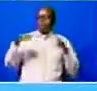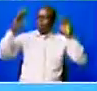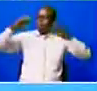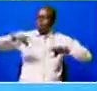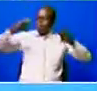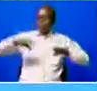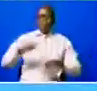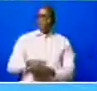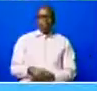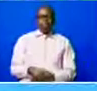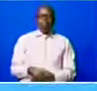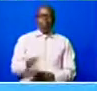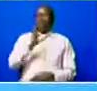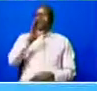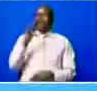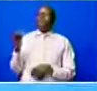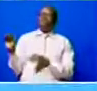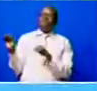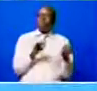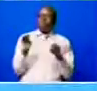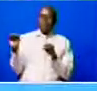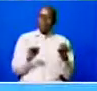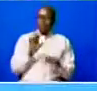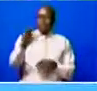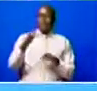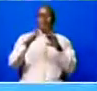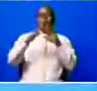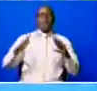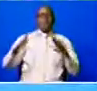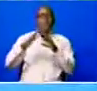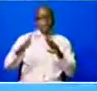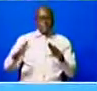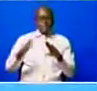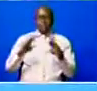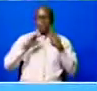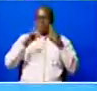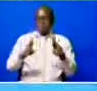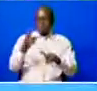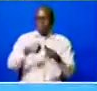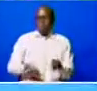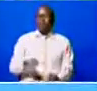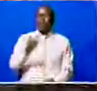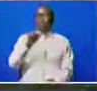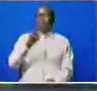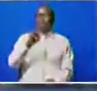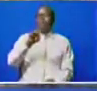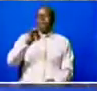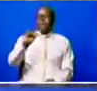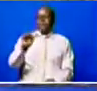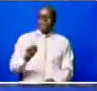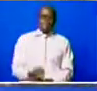hasa baada ya maji kuonekana kuingia sehemu za mijini. Hii hapa taarifa ya Hamza Yusuf.